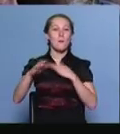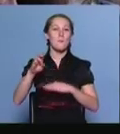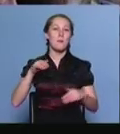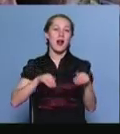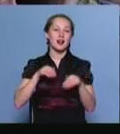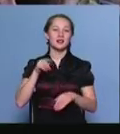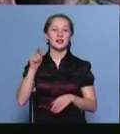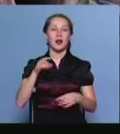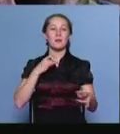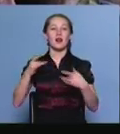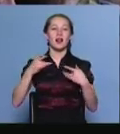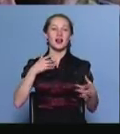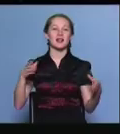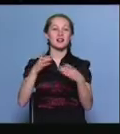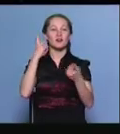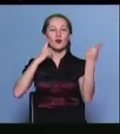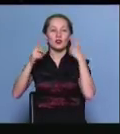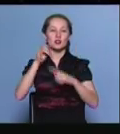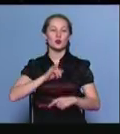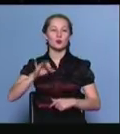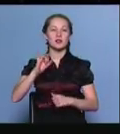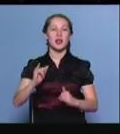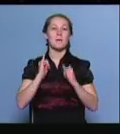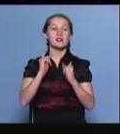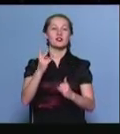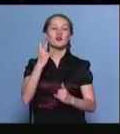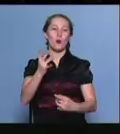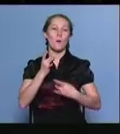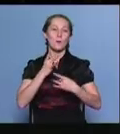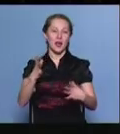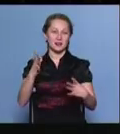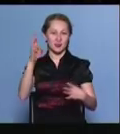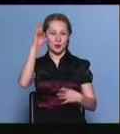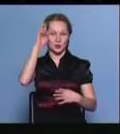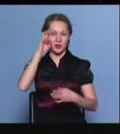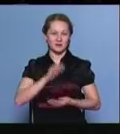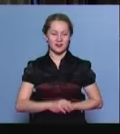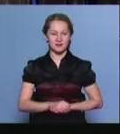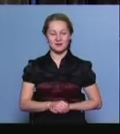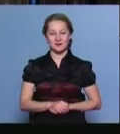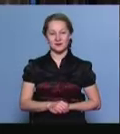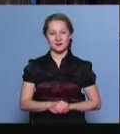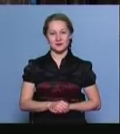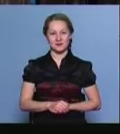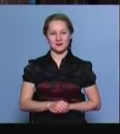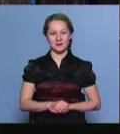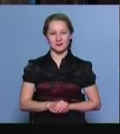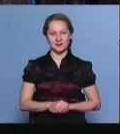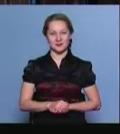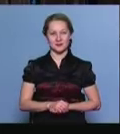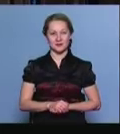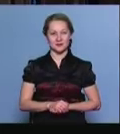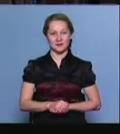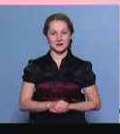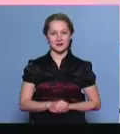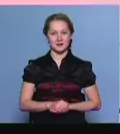подготовили творческие коллективы Удмуртии и посвятили сразу двум государственным праздникам. Елена Обуховская, Юрий Егоров, телеканал «Моя